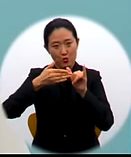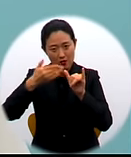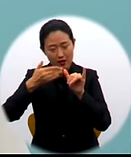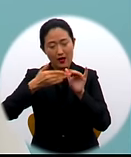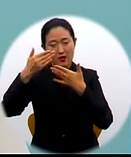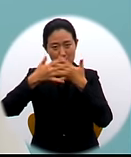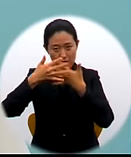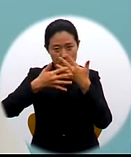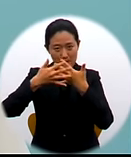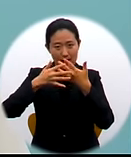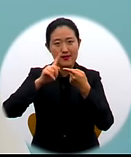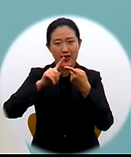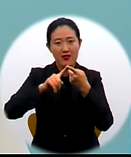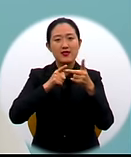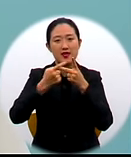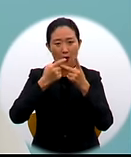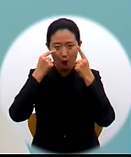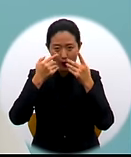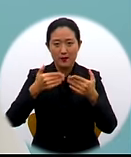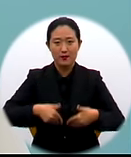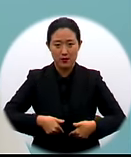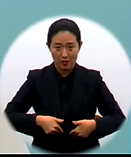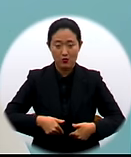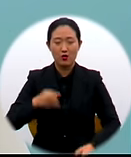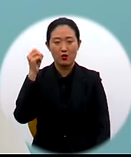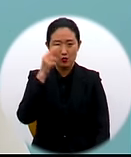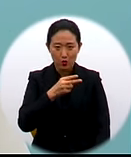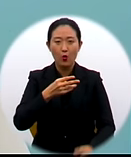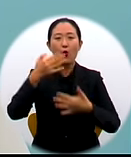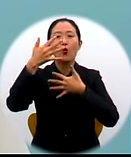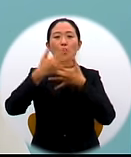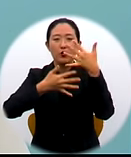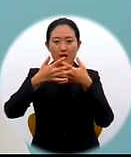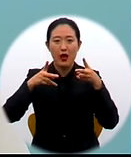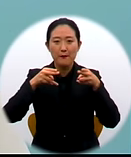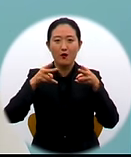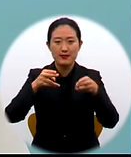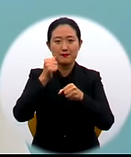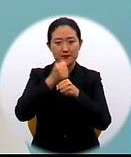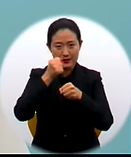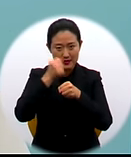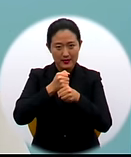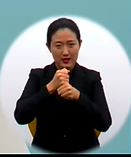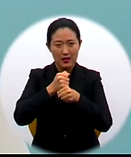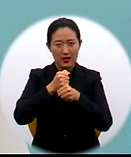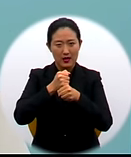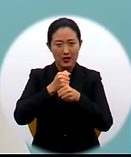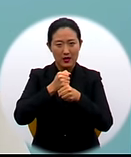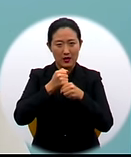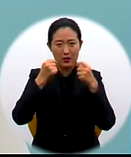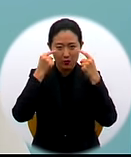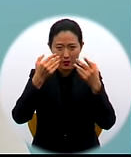플랫폼이 됐건 그 플랫폼에 대한 이해도 확실해야 되고요. 동시에 동영상 편집과 제작에 관련한